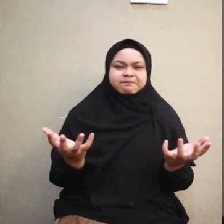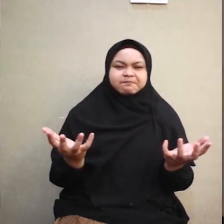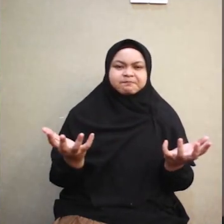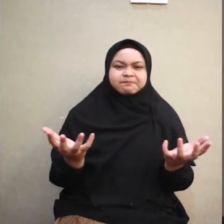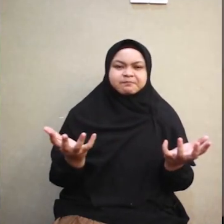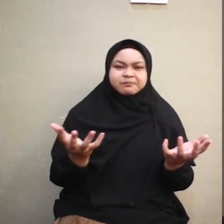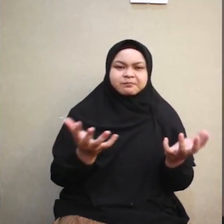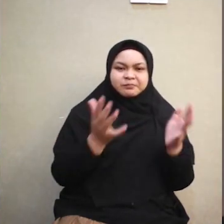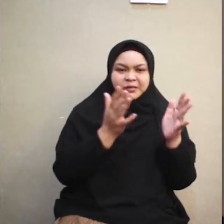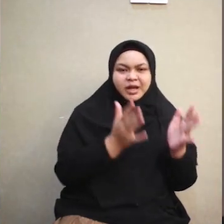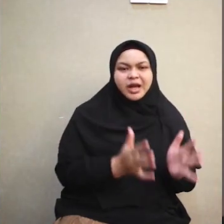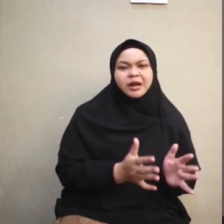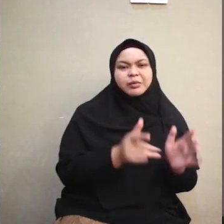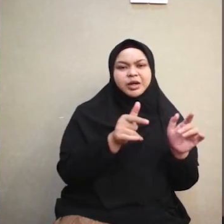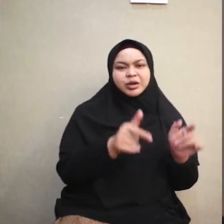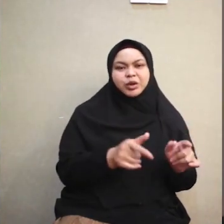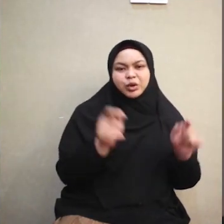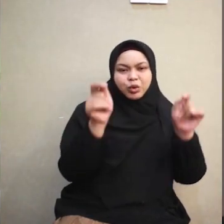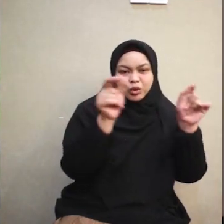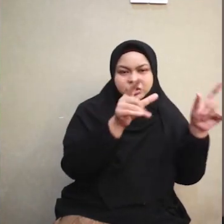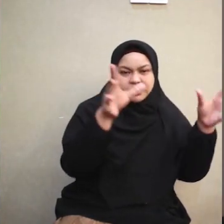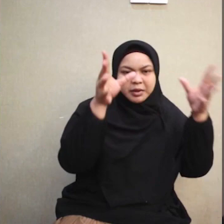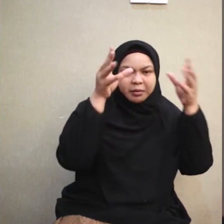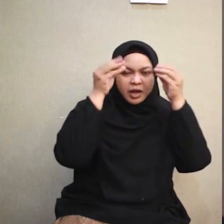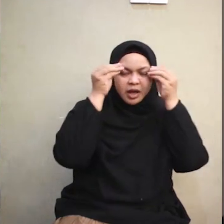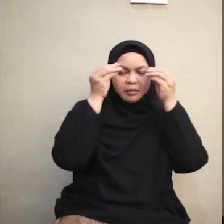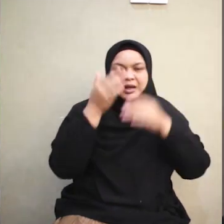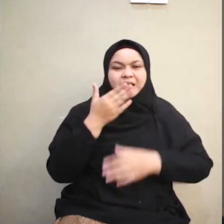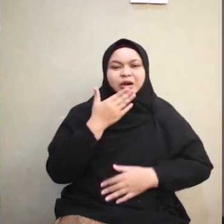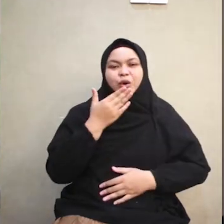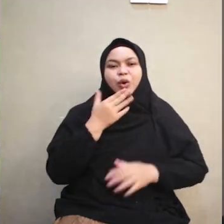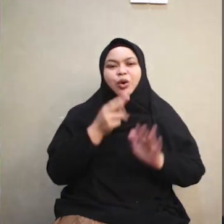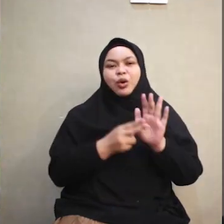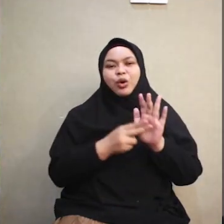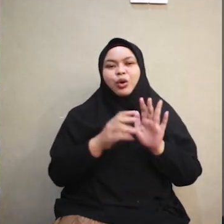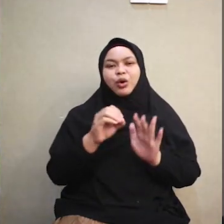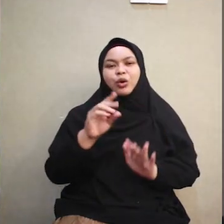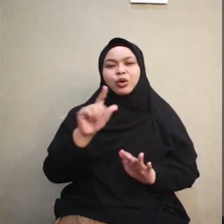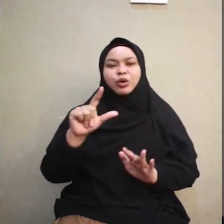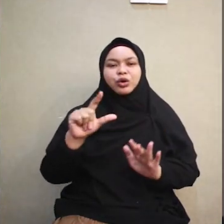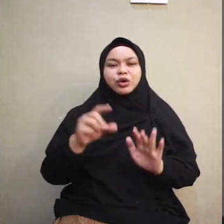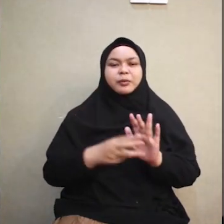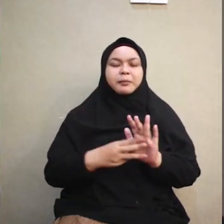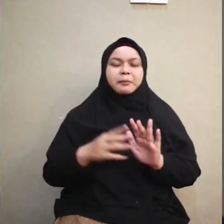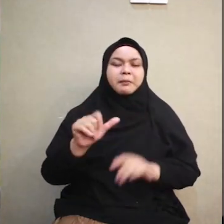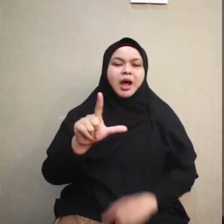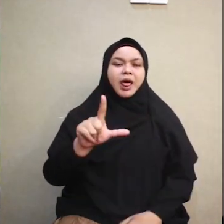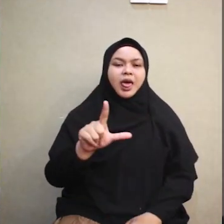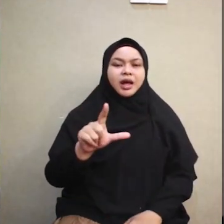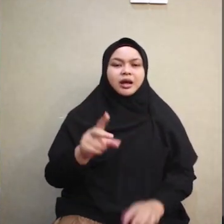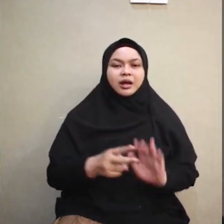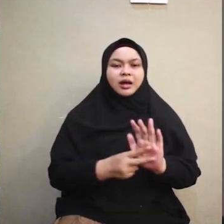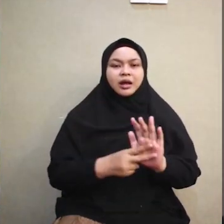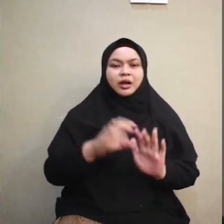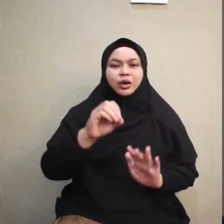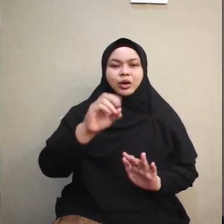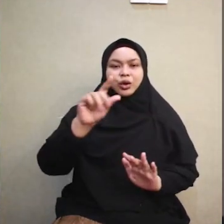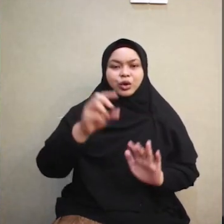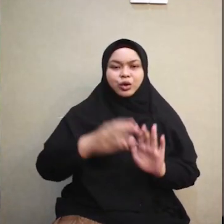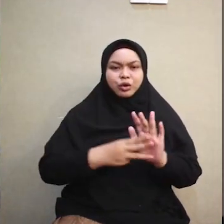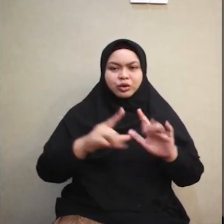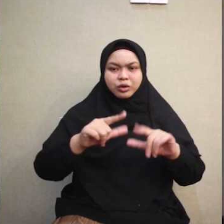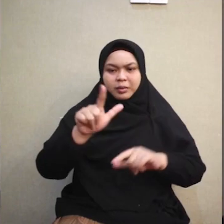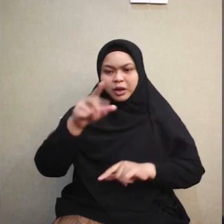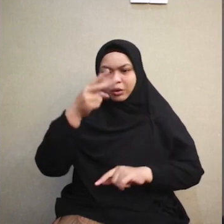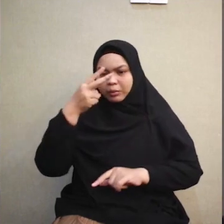berada pada konsep pemahaman kenormalan kalau kita lihat kan semuanya normal saksi melihat